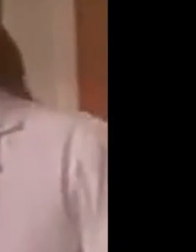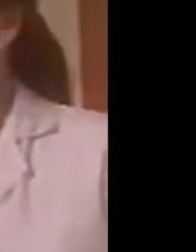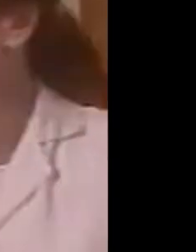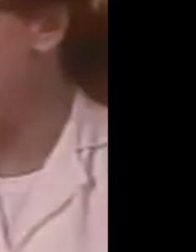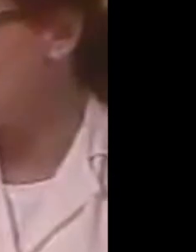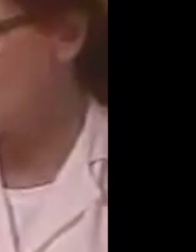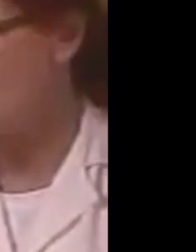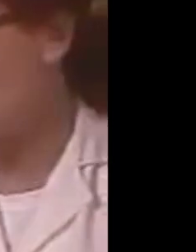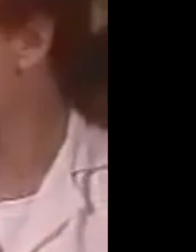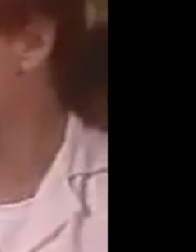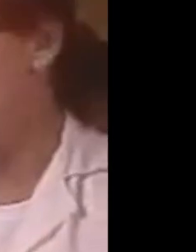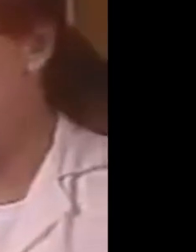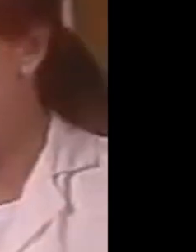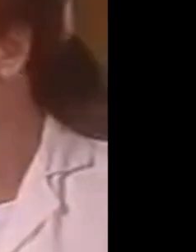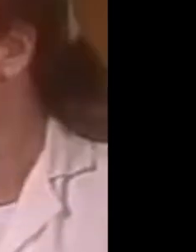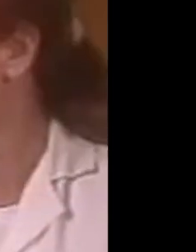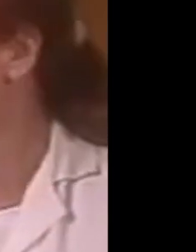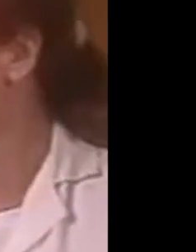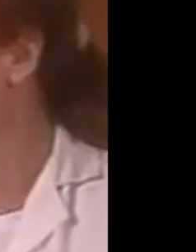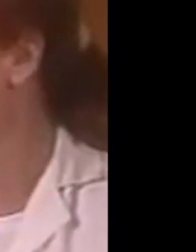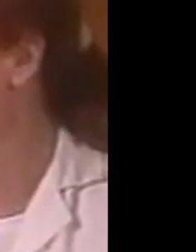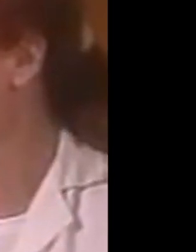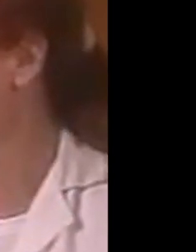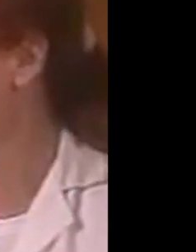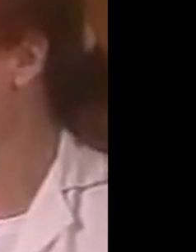découvert ? Regardez.